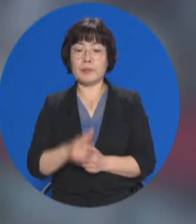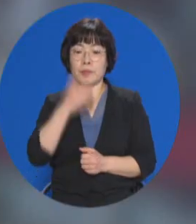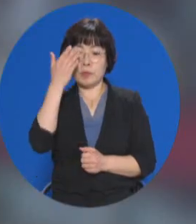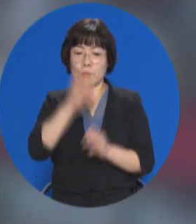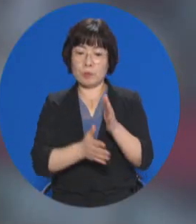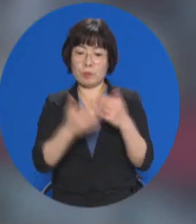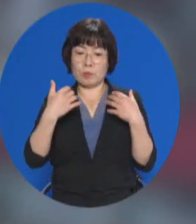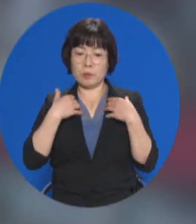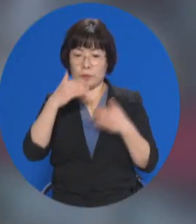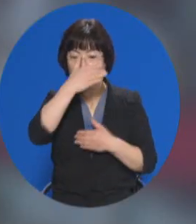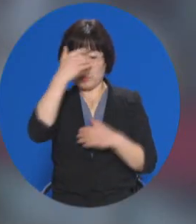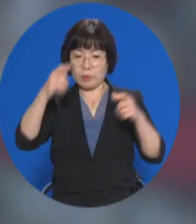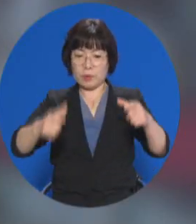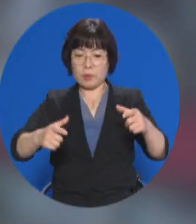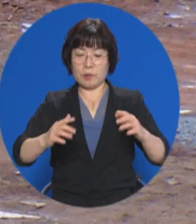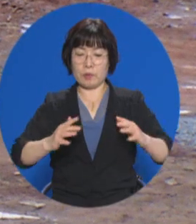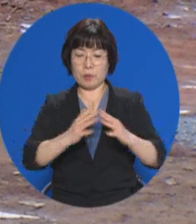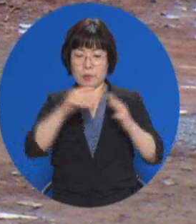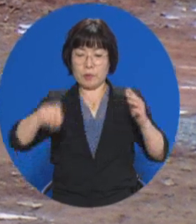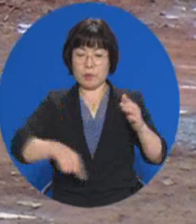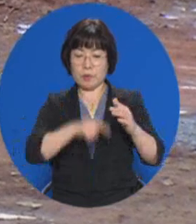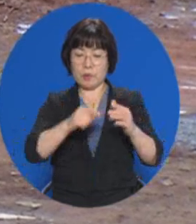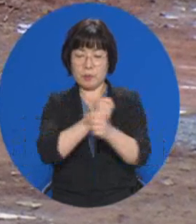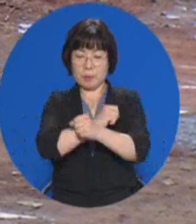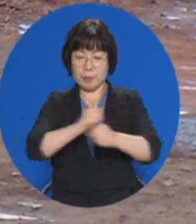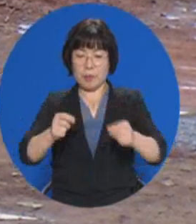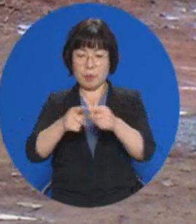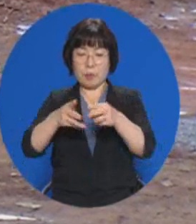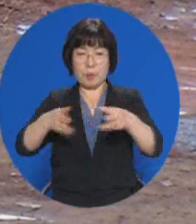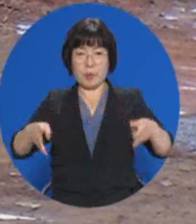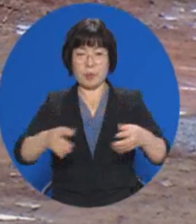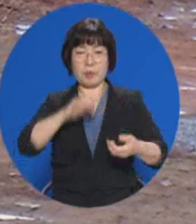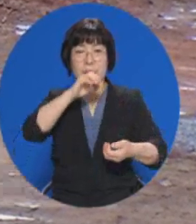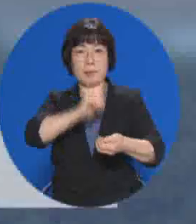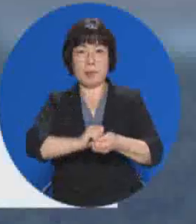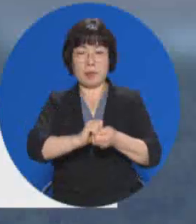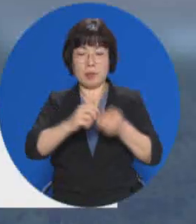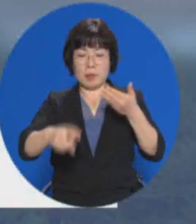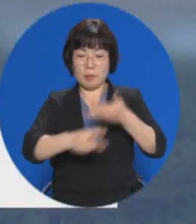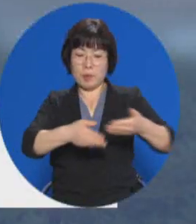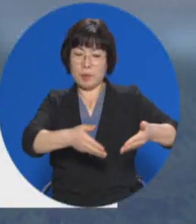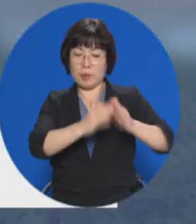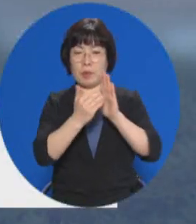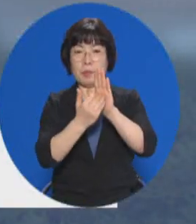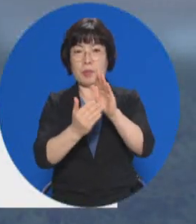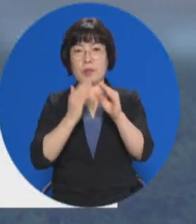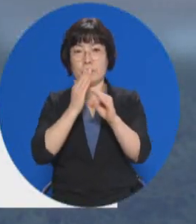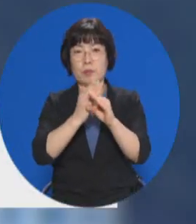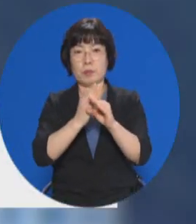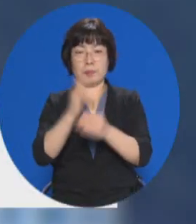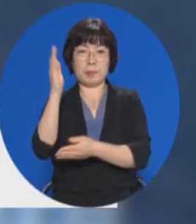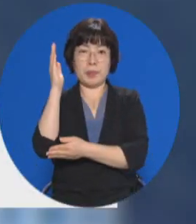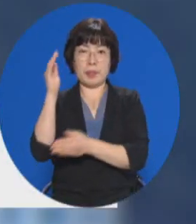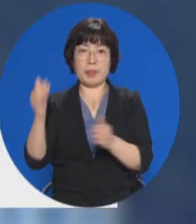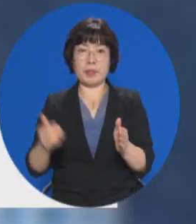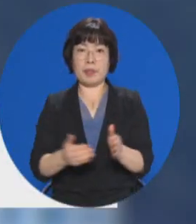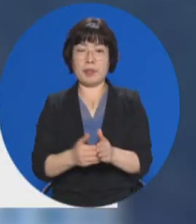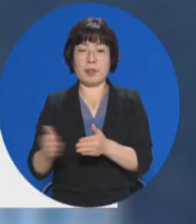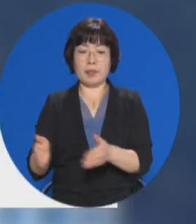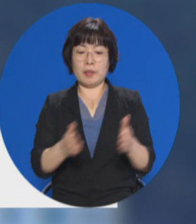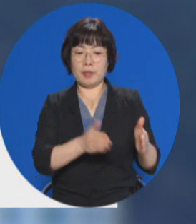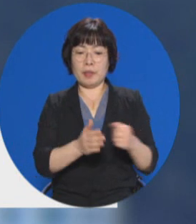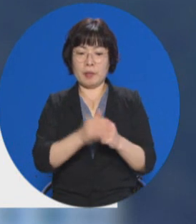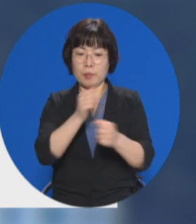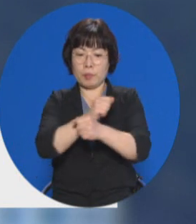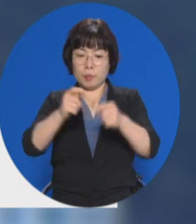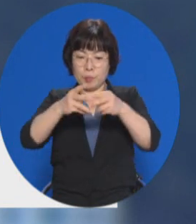여수시는 경관지구의 건축물에 대해 면적과 층수를 제한해 난개발을 막고 있다고 말했습니다. 그러나